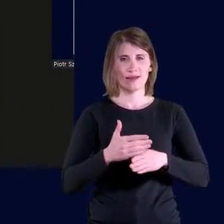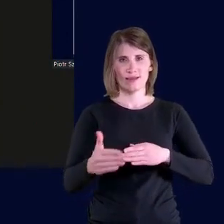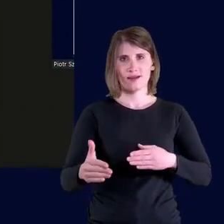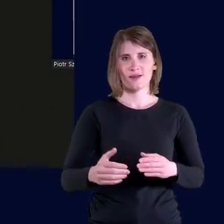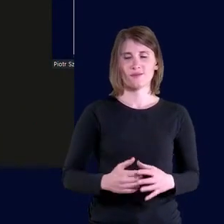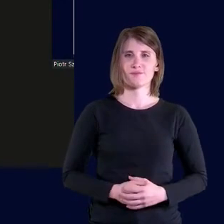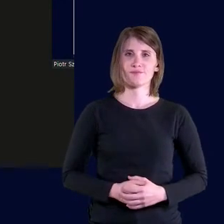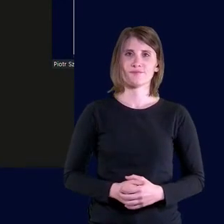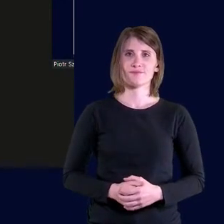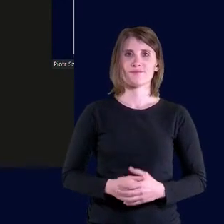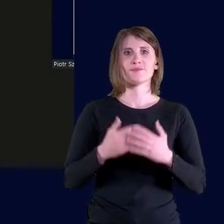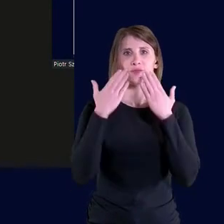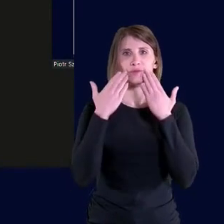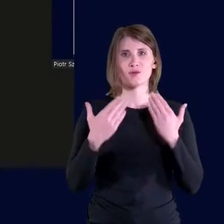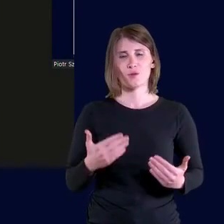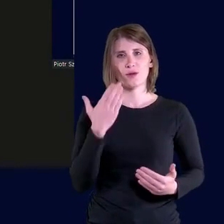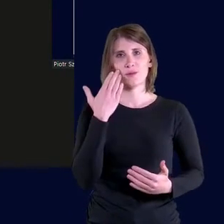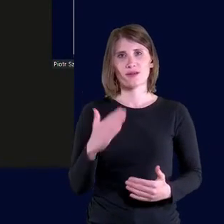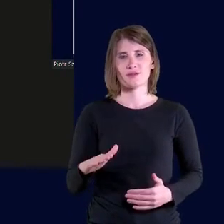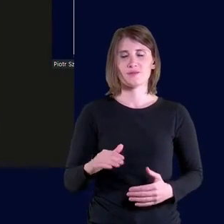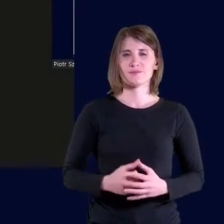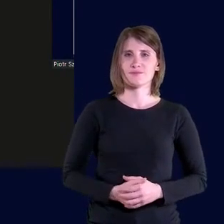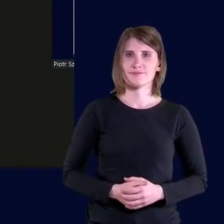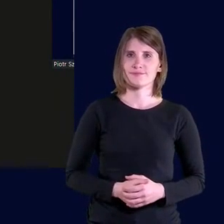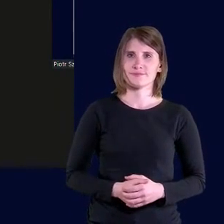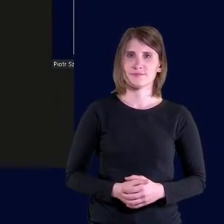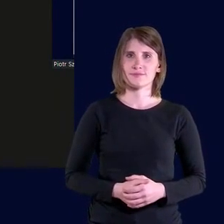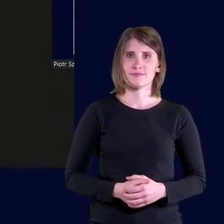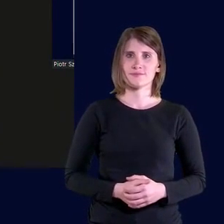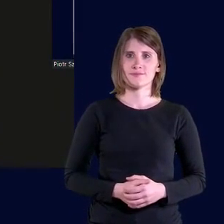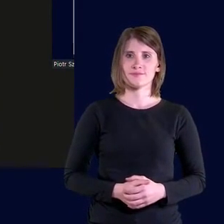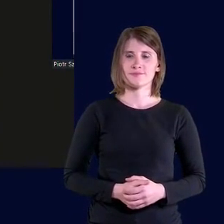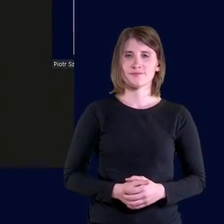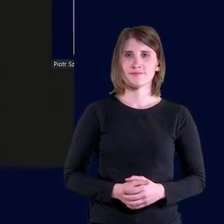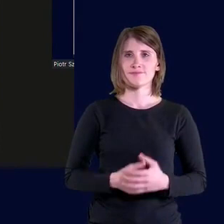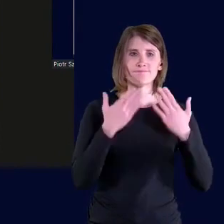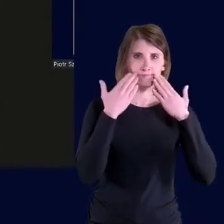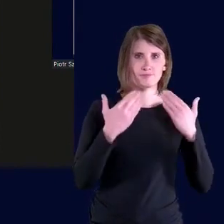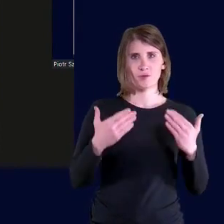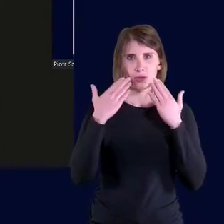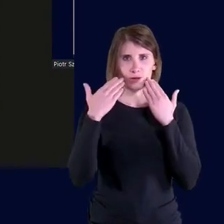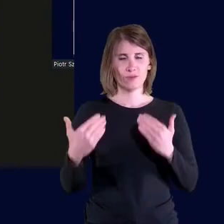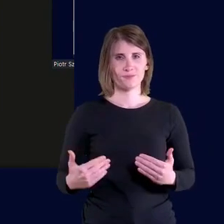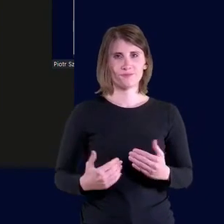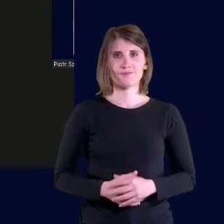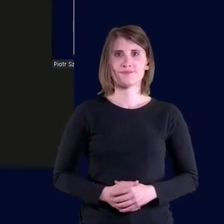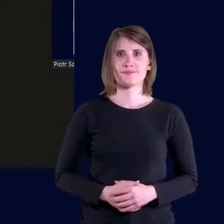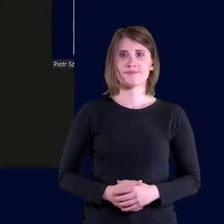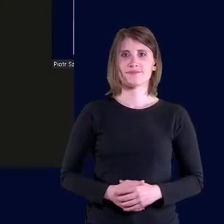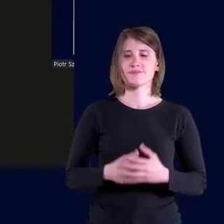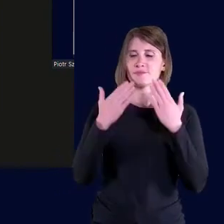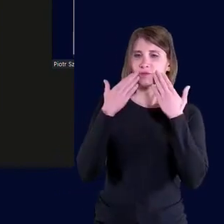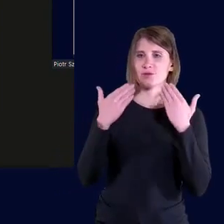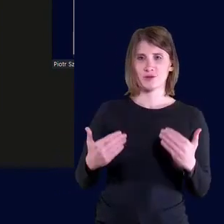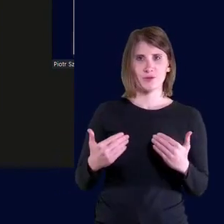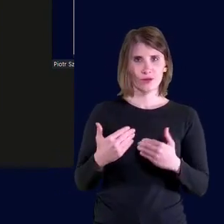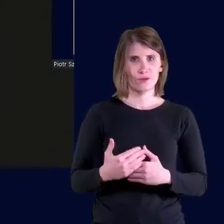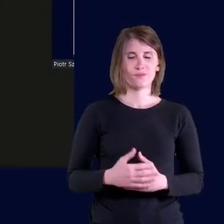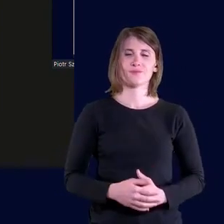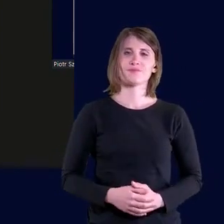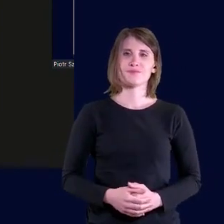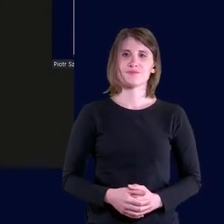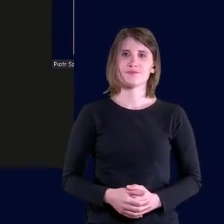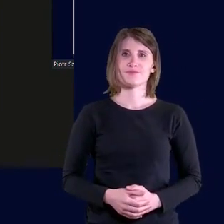sesję Dziękuję bardzo dziękujemy psychikę roku